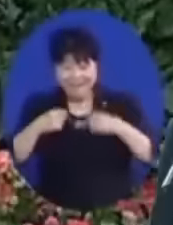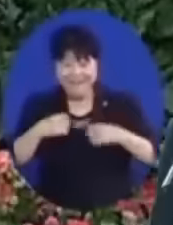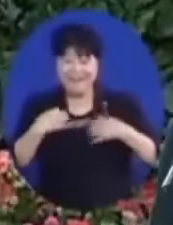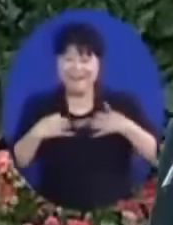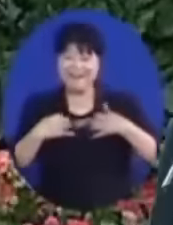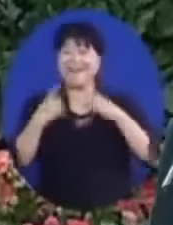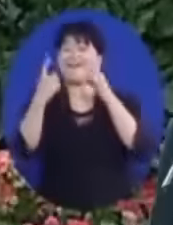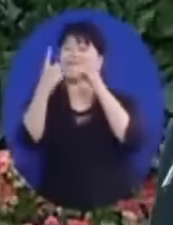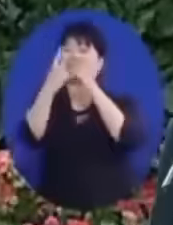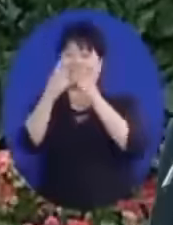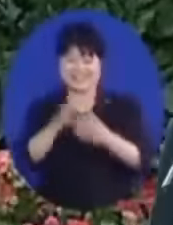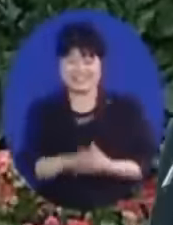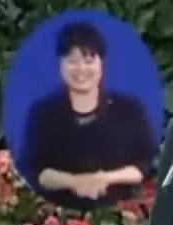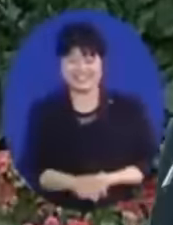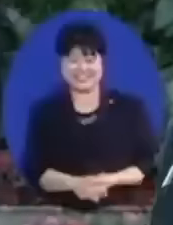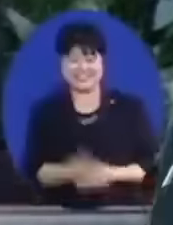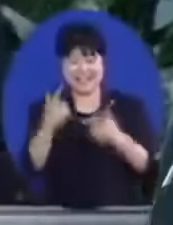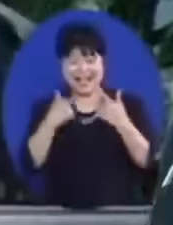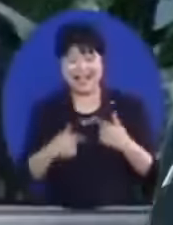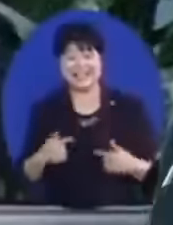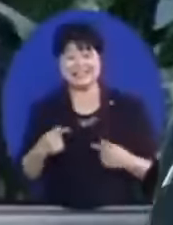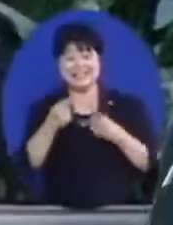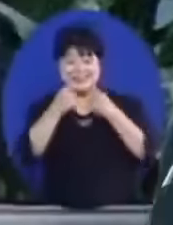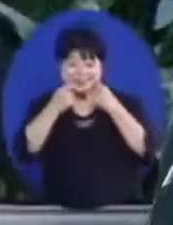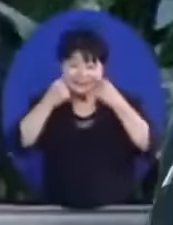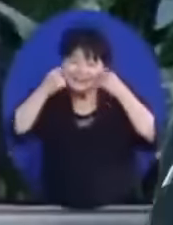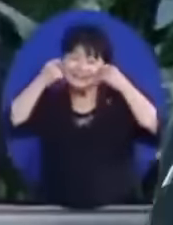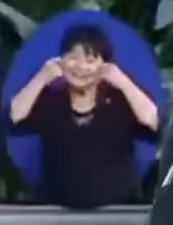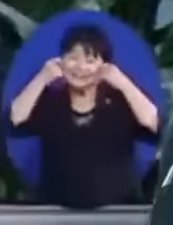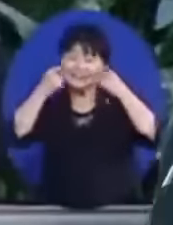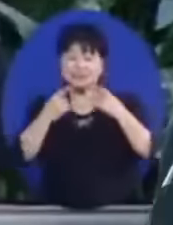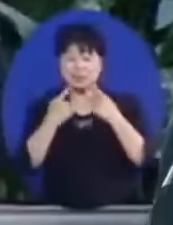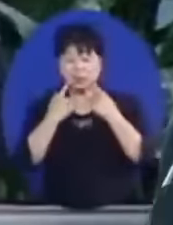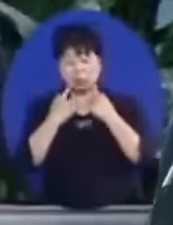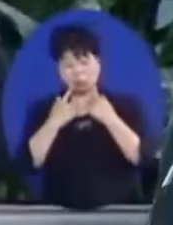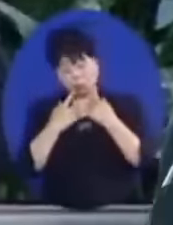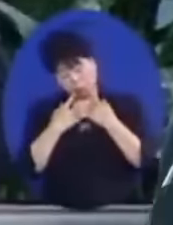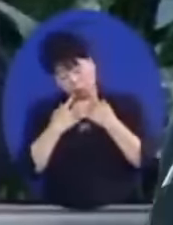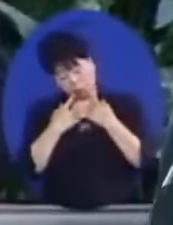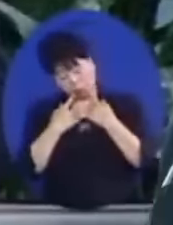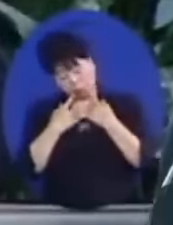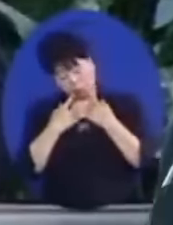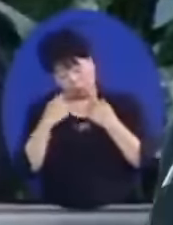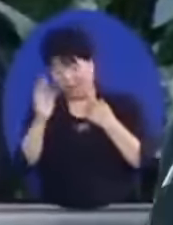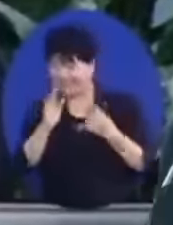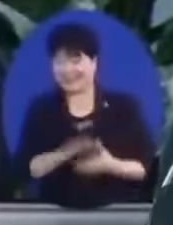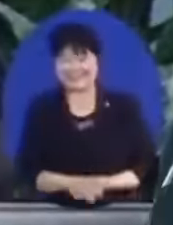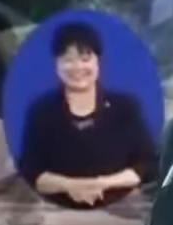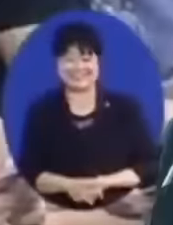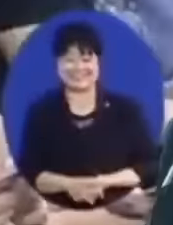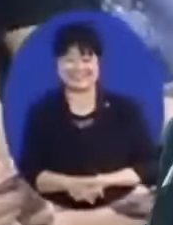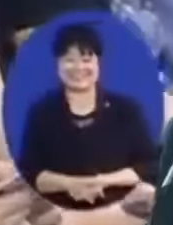것입니다. 언제나 이웃을 만날 때 입술이 쳐졌어요.